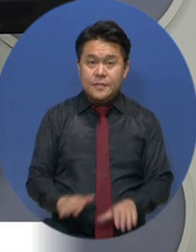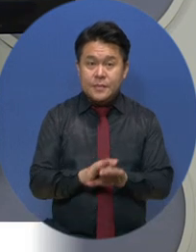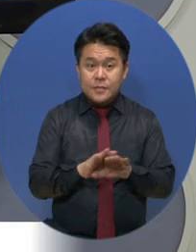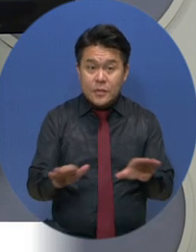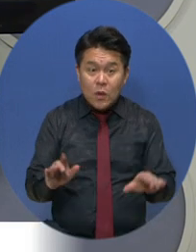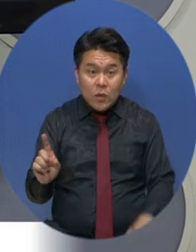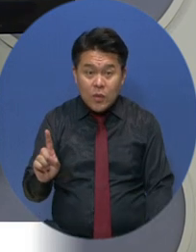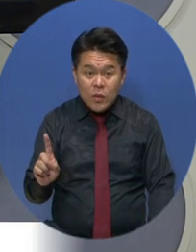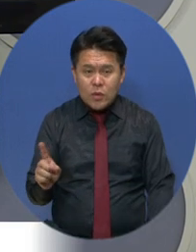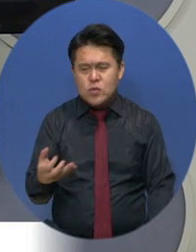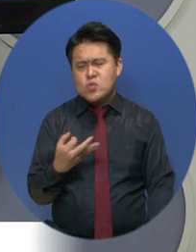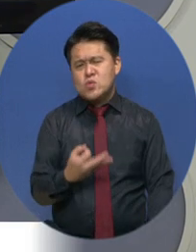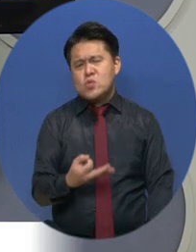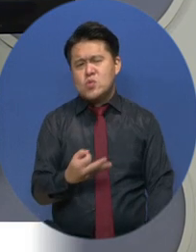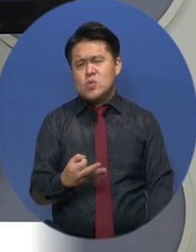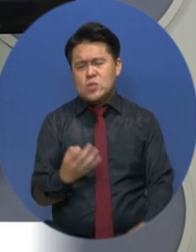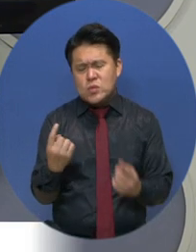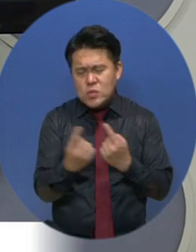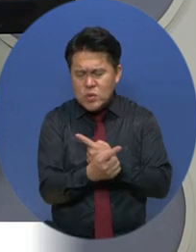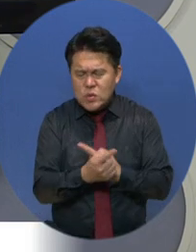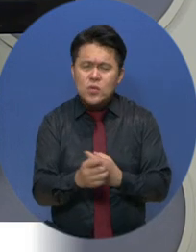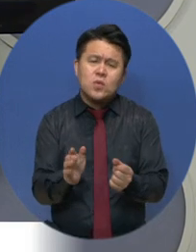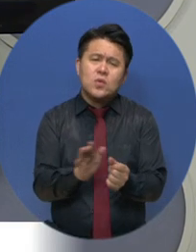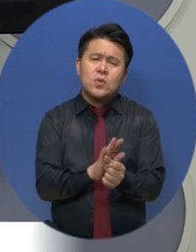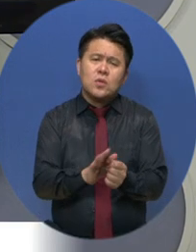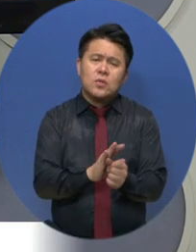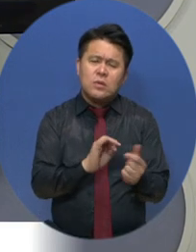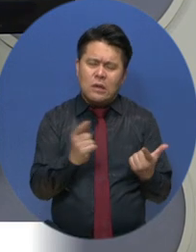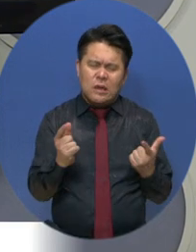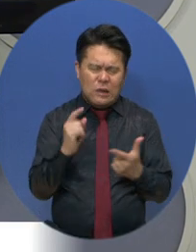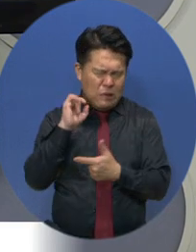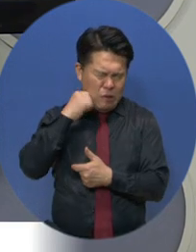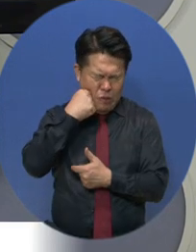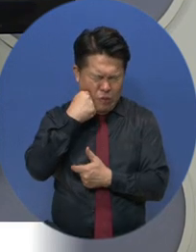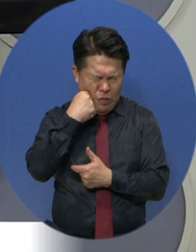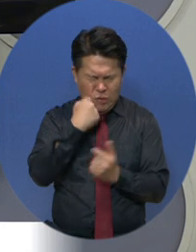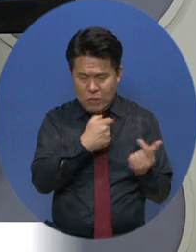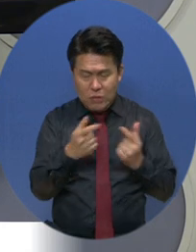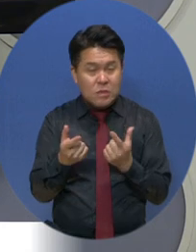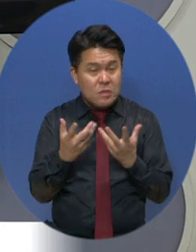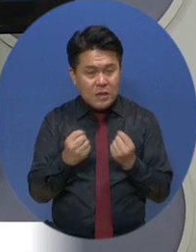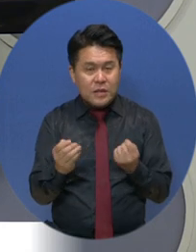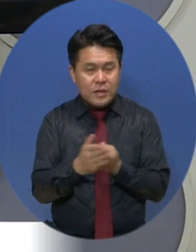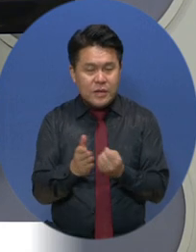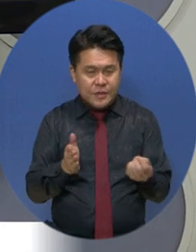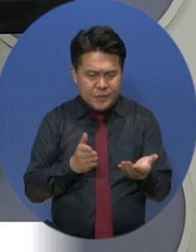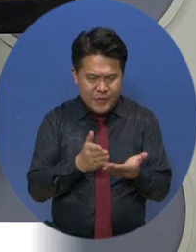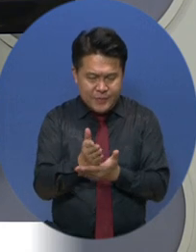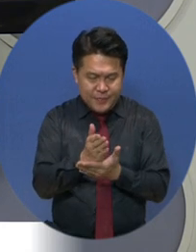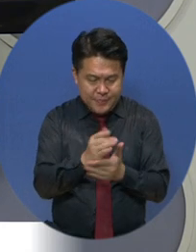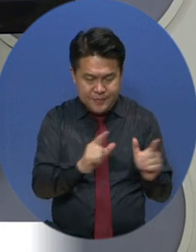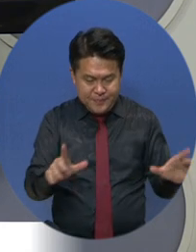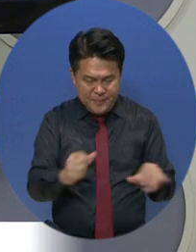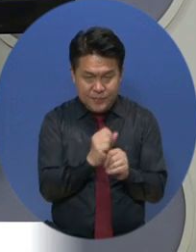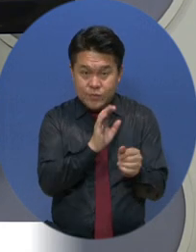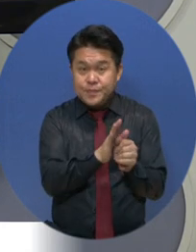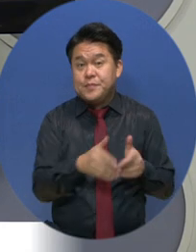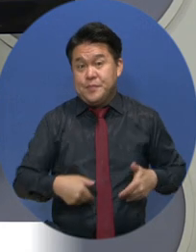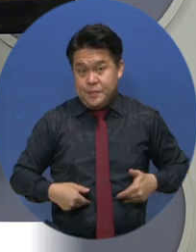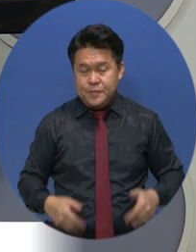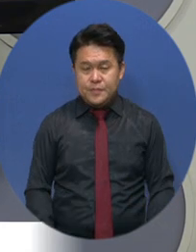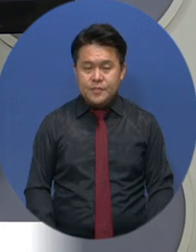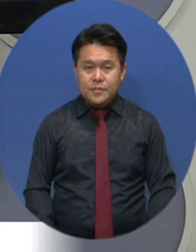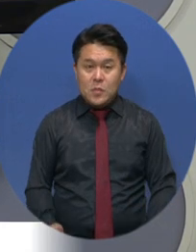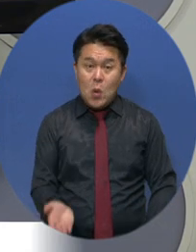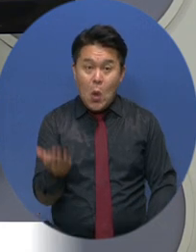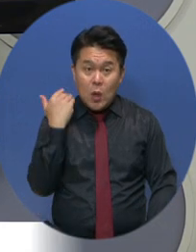역시 경제적 문제와 치료 돌 곰 등 복합적 전문적 처방이 필요한 경우가 대부분입니다 특히